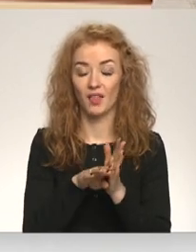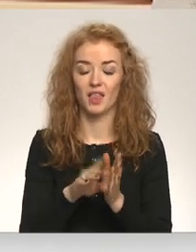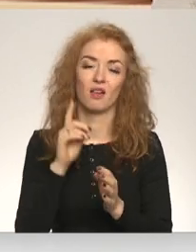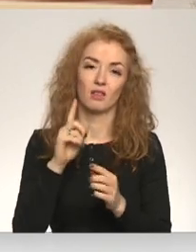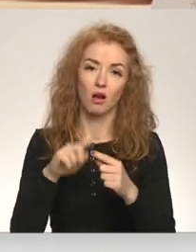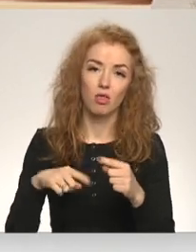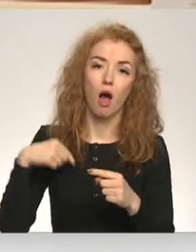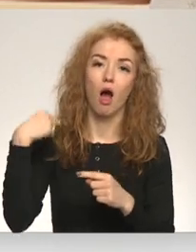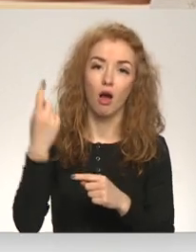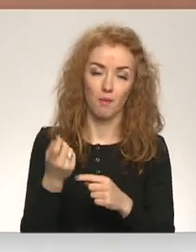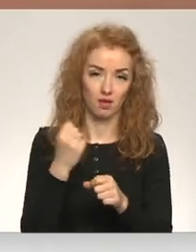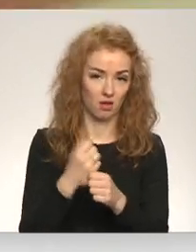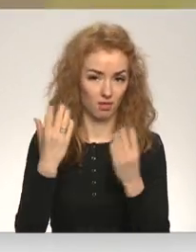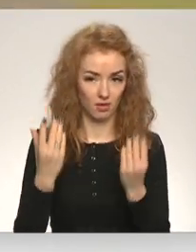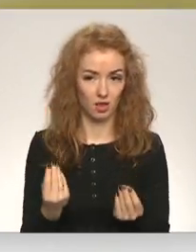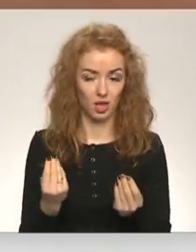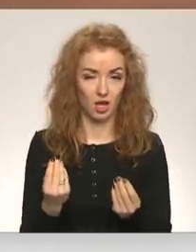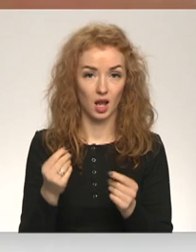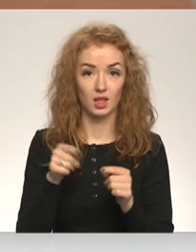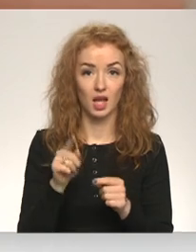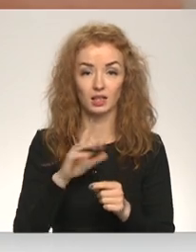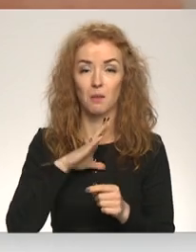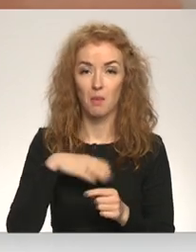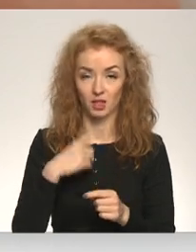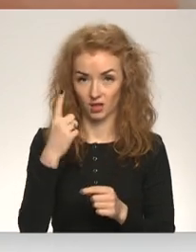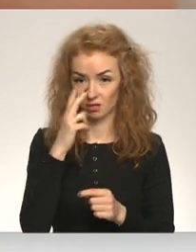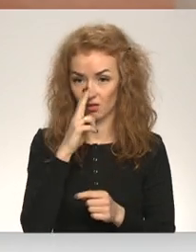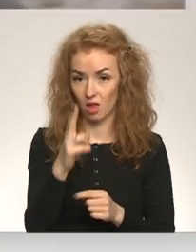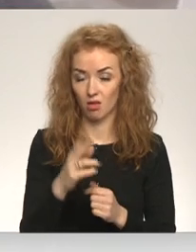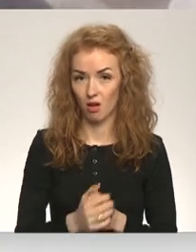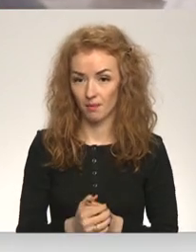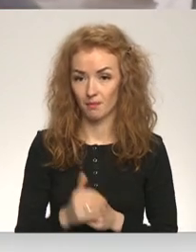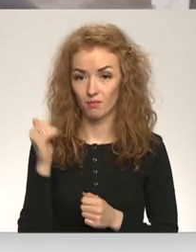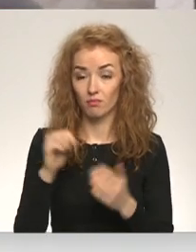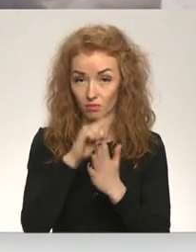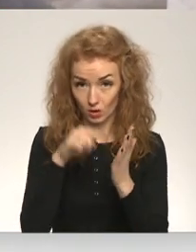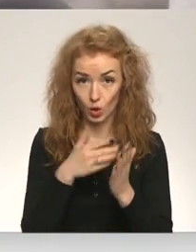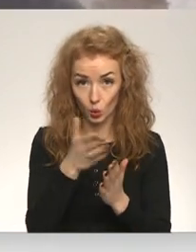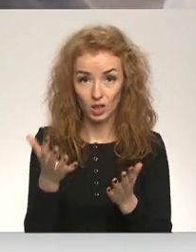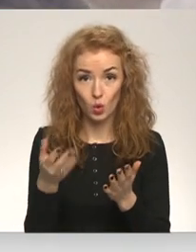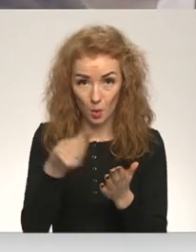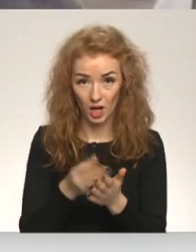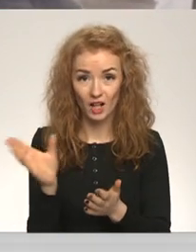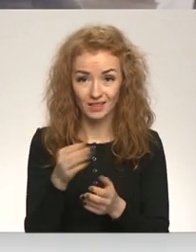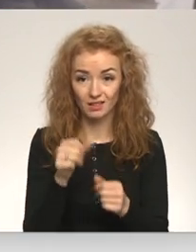aptiekas nākamajā darba dienā, un tas ir pēc nepilnas nedēļas. Jūs dabūjāt visas zālītes, ko vajadzēja?